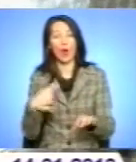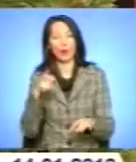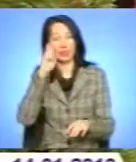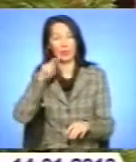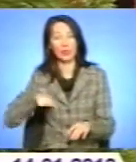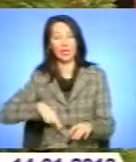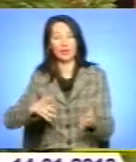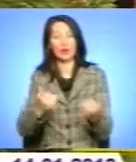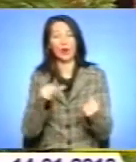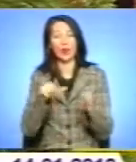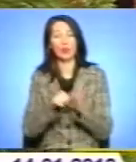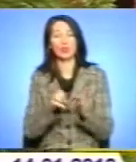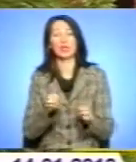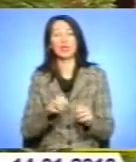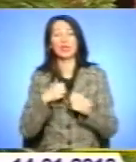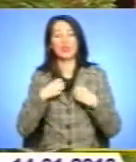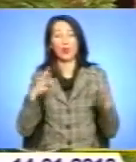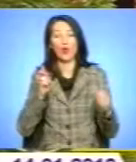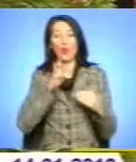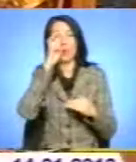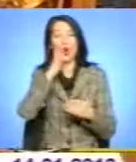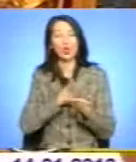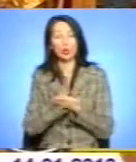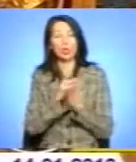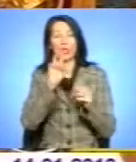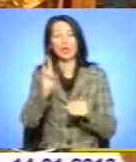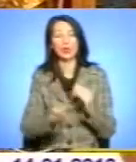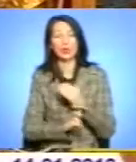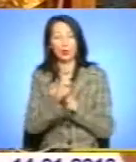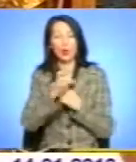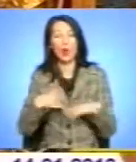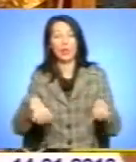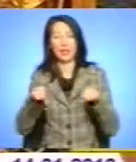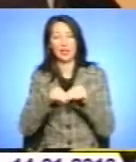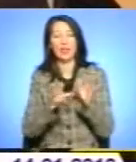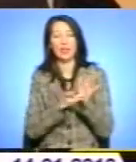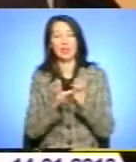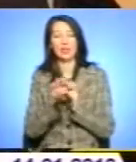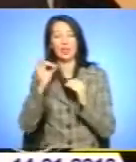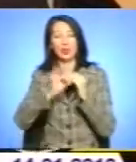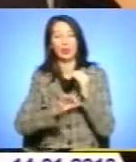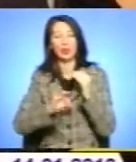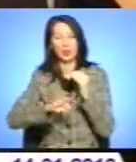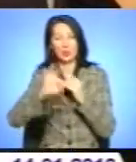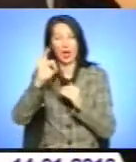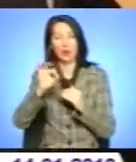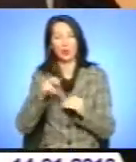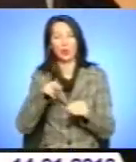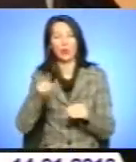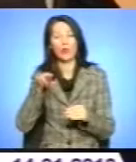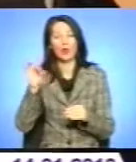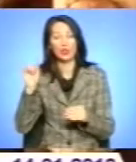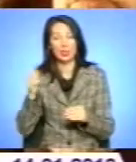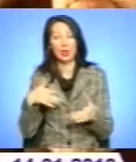облдержадміністрації взяв участь у святковому богослужінні в соборі єднання християн Сходу і Заходу у Підволочиську. Валентин Хоптян привітав прихожан